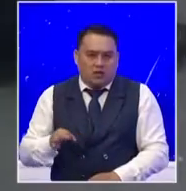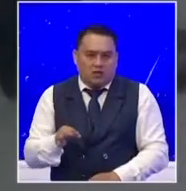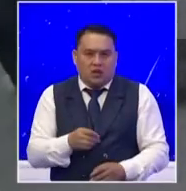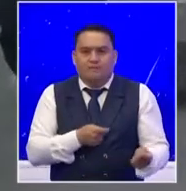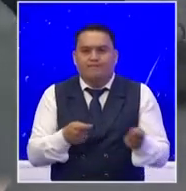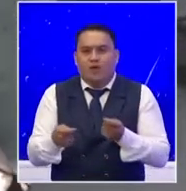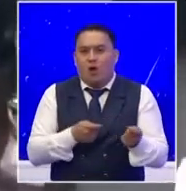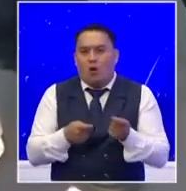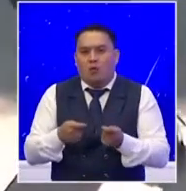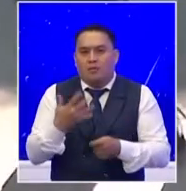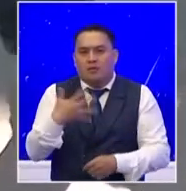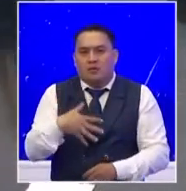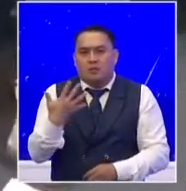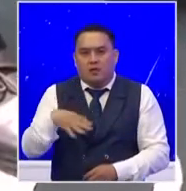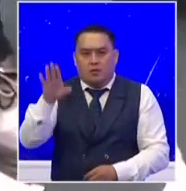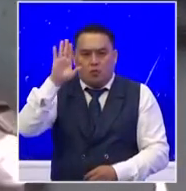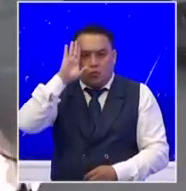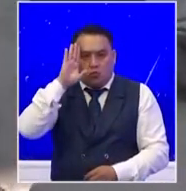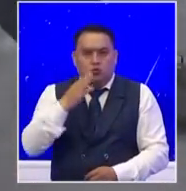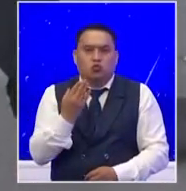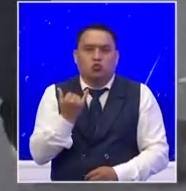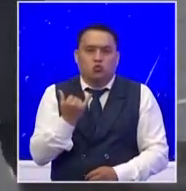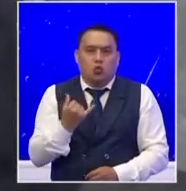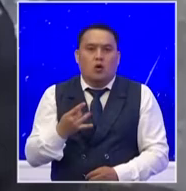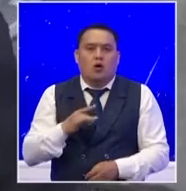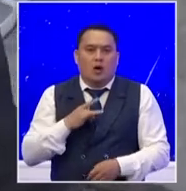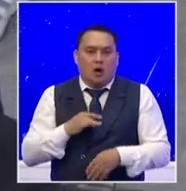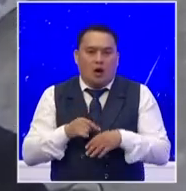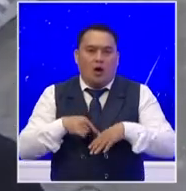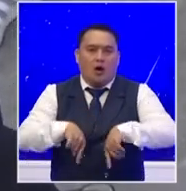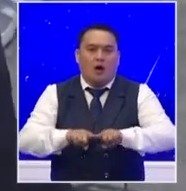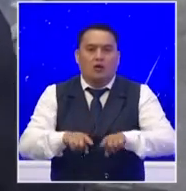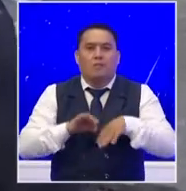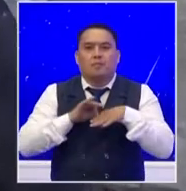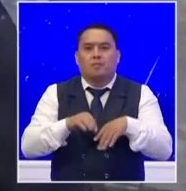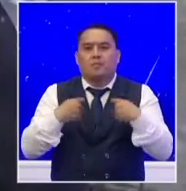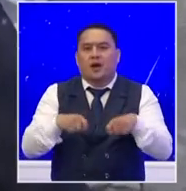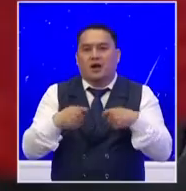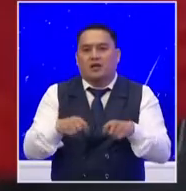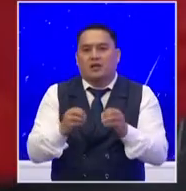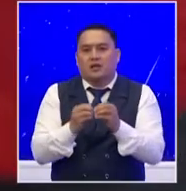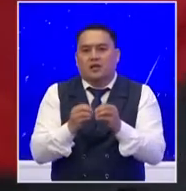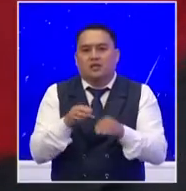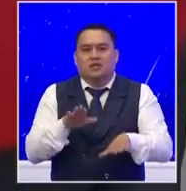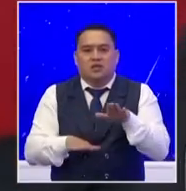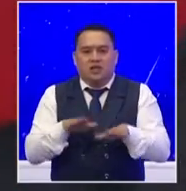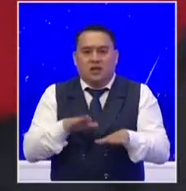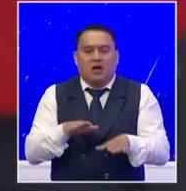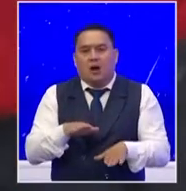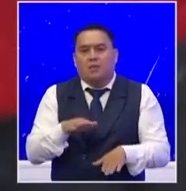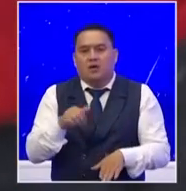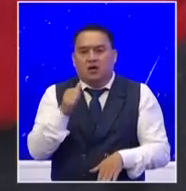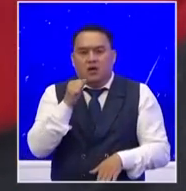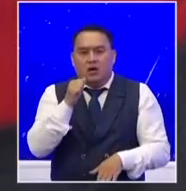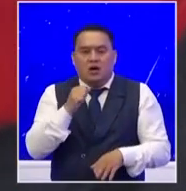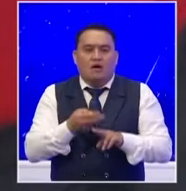Поставщиком наркотиков оказался 55-летний житель Шуйского района, который организовал сбыт около 10 килограммов гашиша.